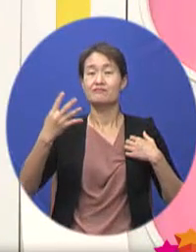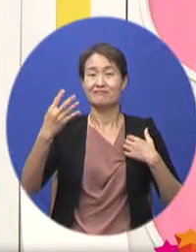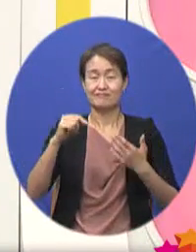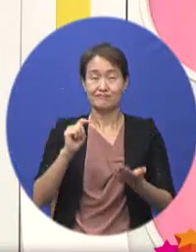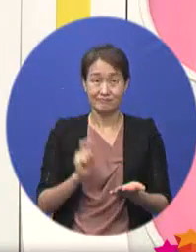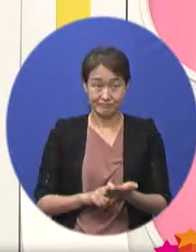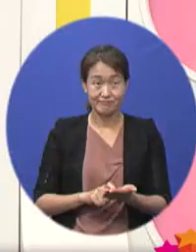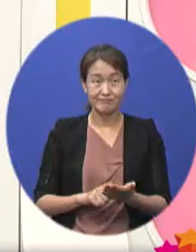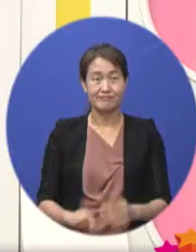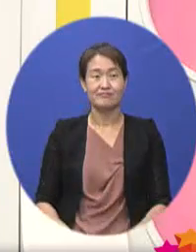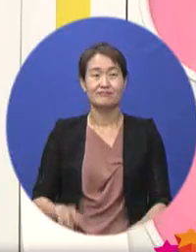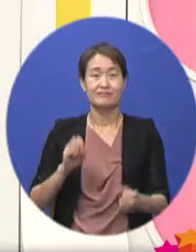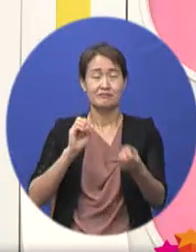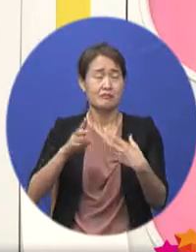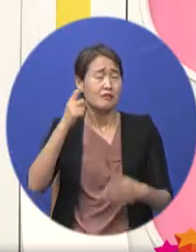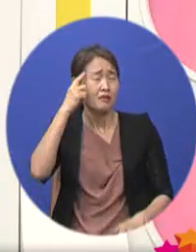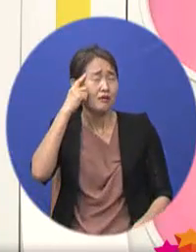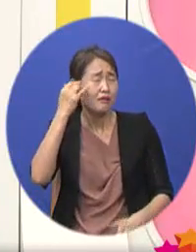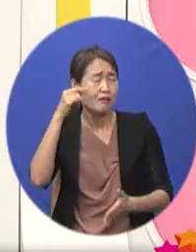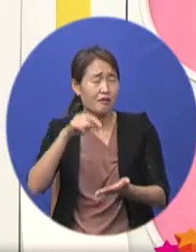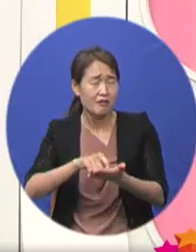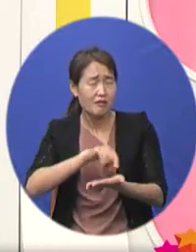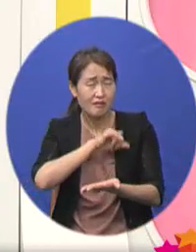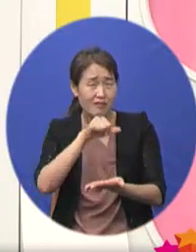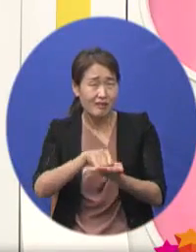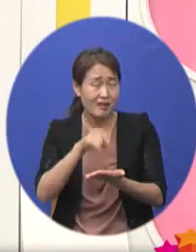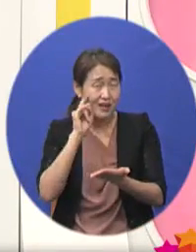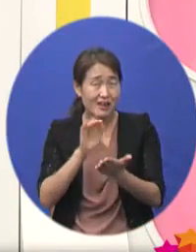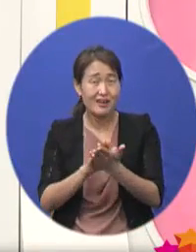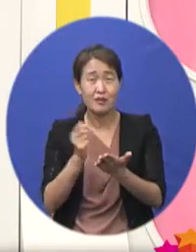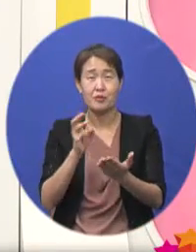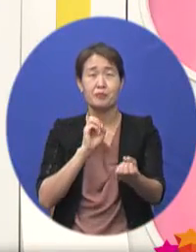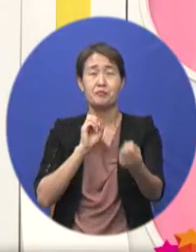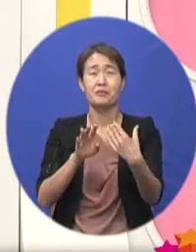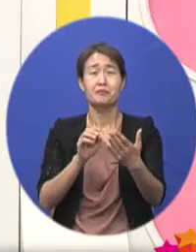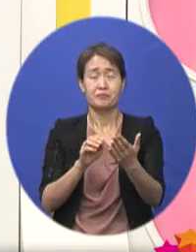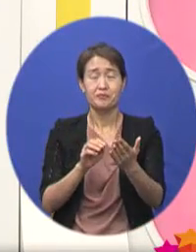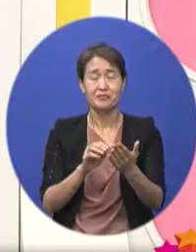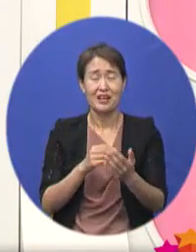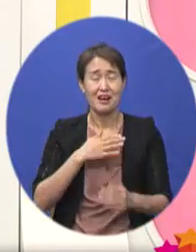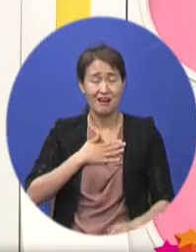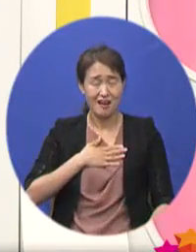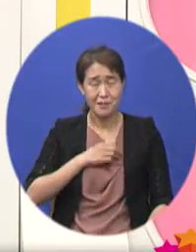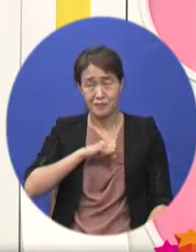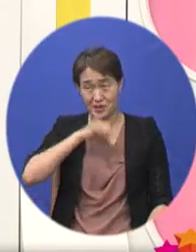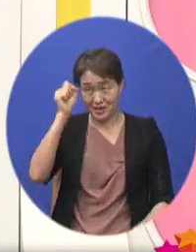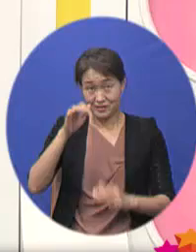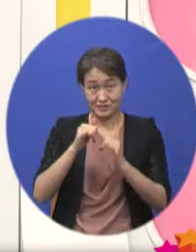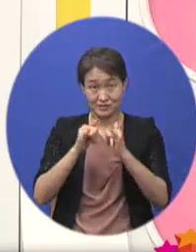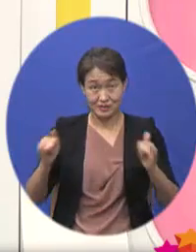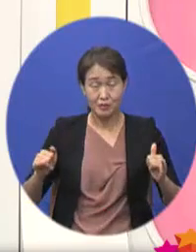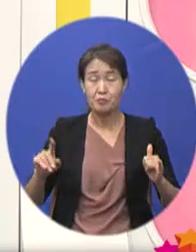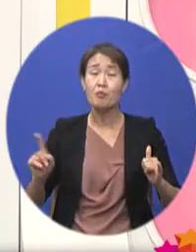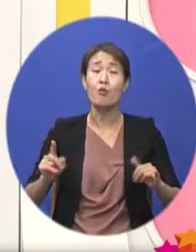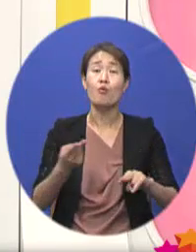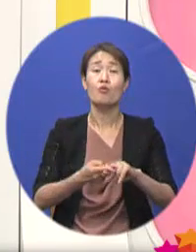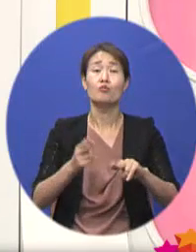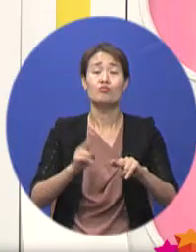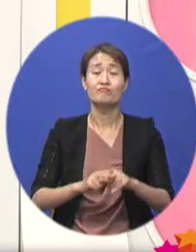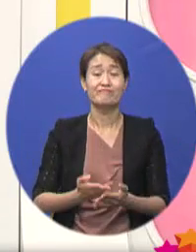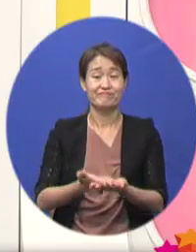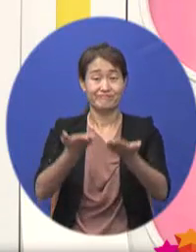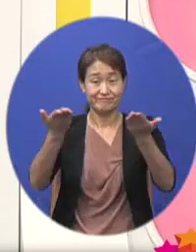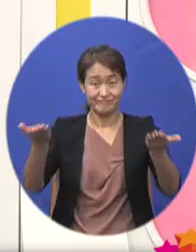4번. 4번 누르시고 정답이란 번호를 딱 누르시고 소화기를 딱 누르시면 번호가 딱 찍힙니다. 네. 정답을 딱 맞히신 분께는 뭘 딱 드릴까요?